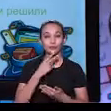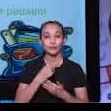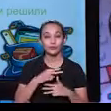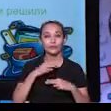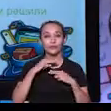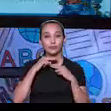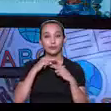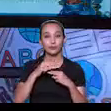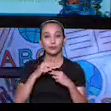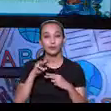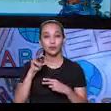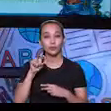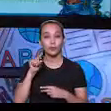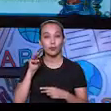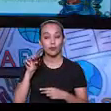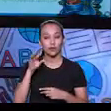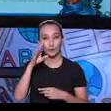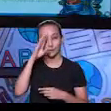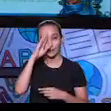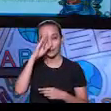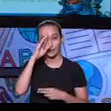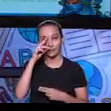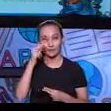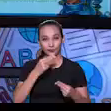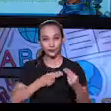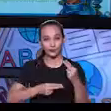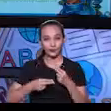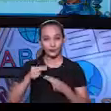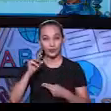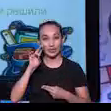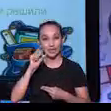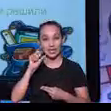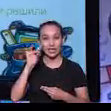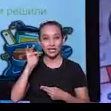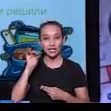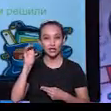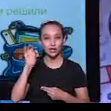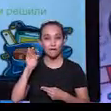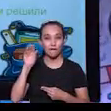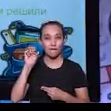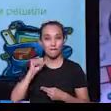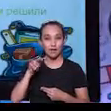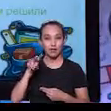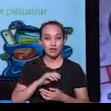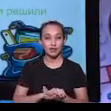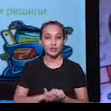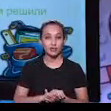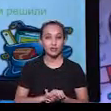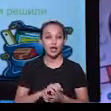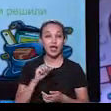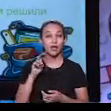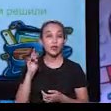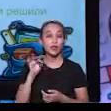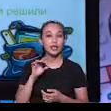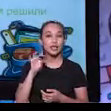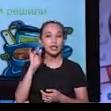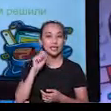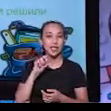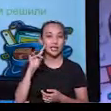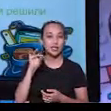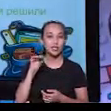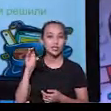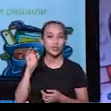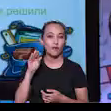Посмотрите внимательно. Мухтар – это мальчик, нарисовал, а Нора нарисовала цветок с